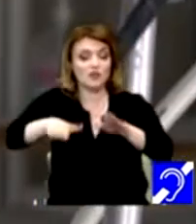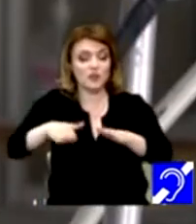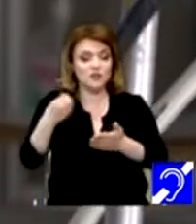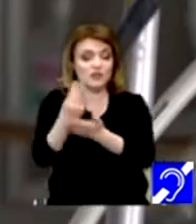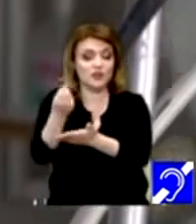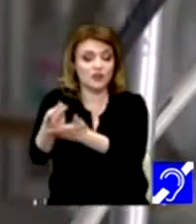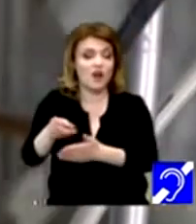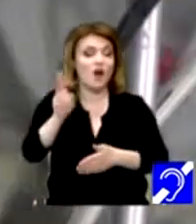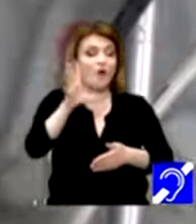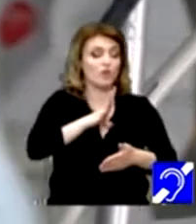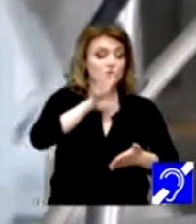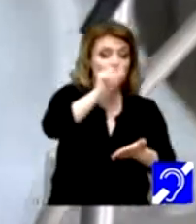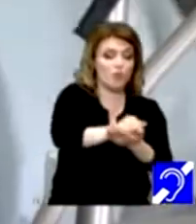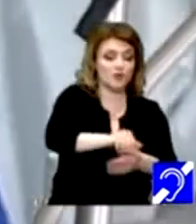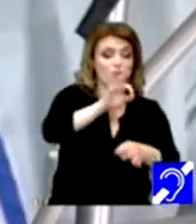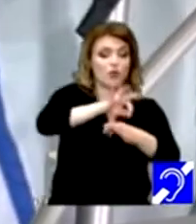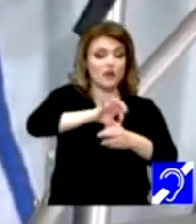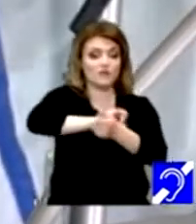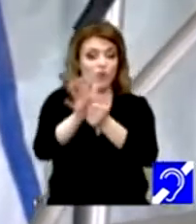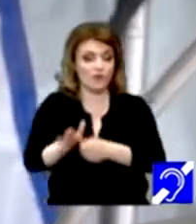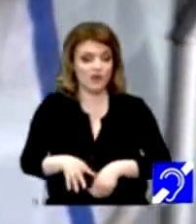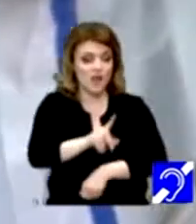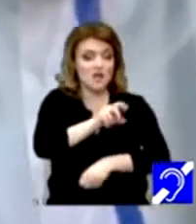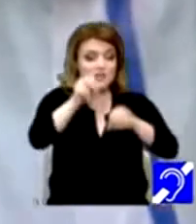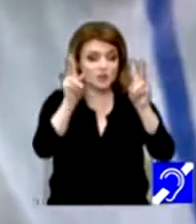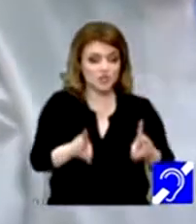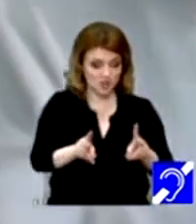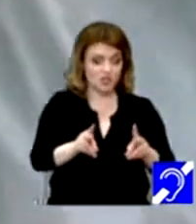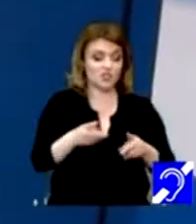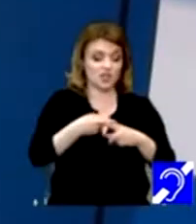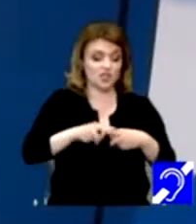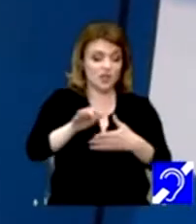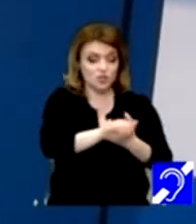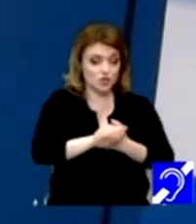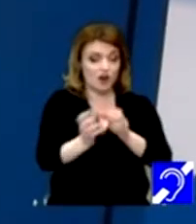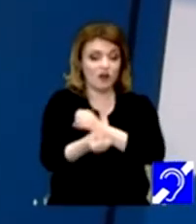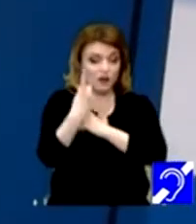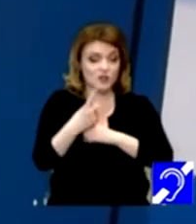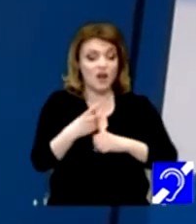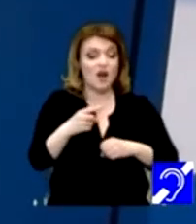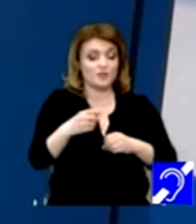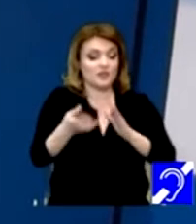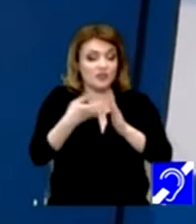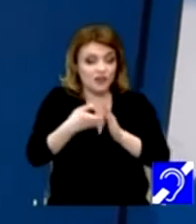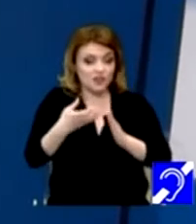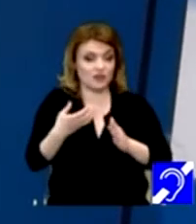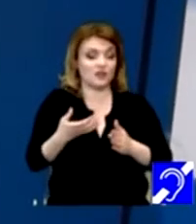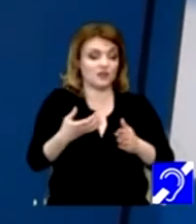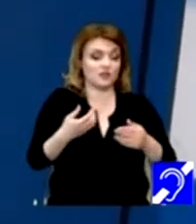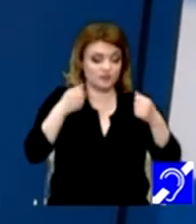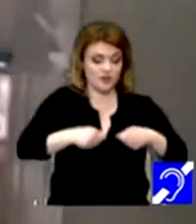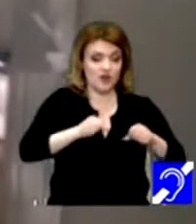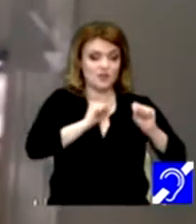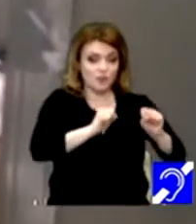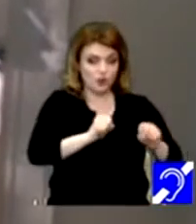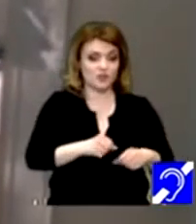spitale ocupate de pacienți bolnavi de COVID. Experții Amnesty International Moldova au constatat că deficitul echipamentelor de protecție